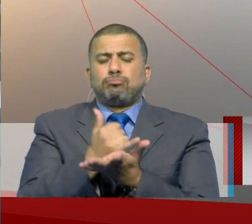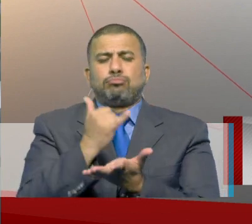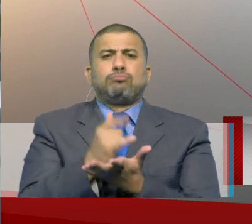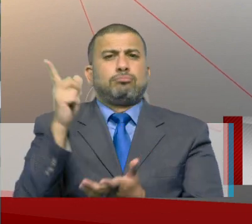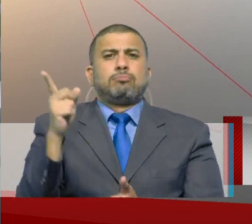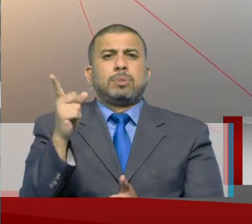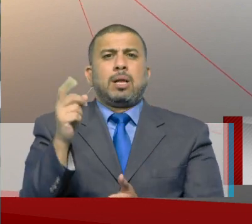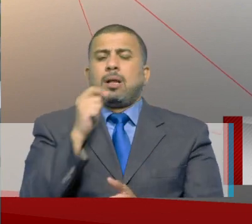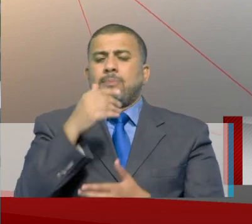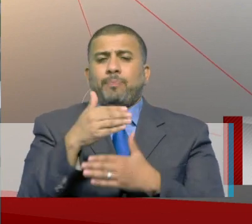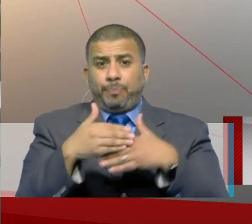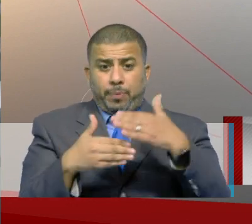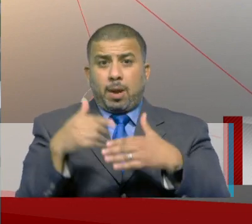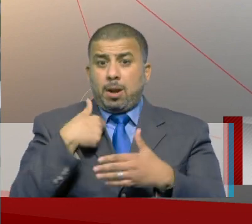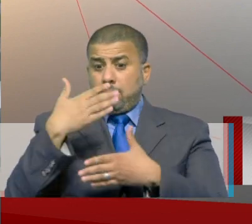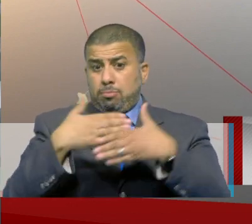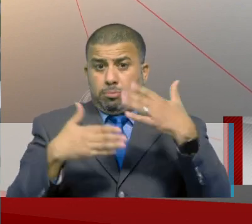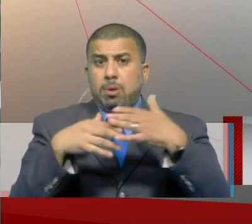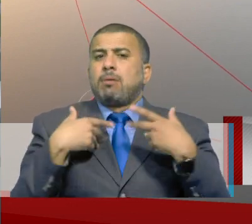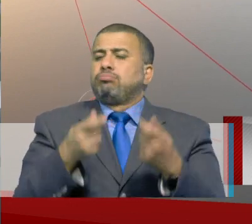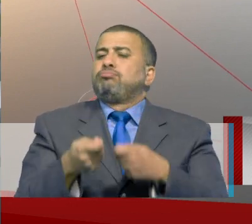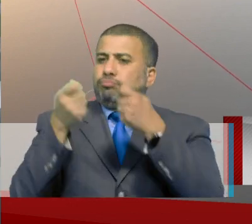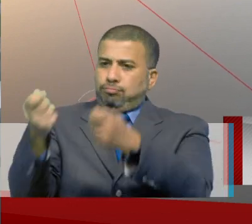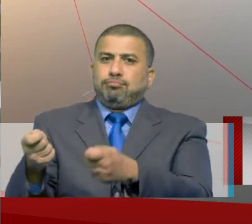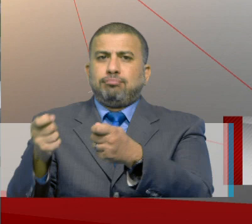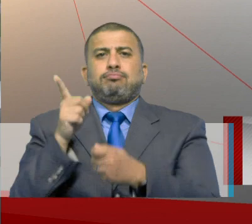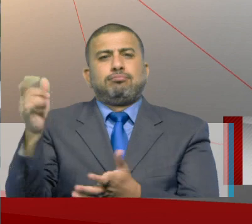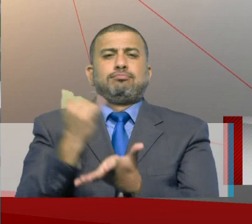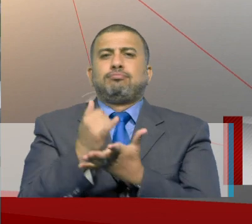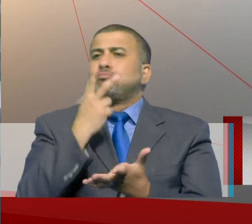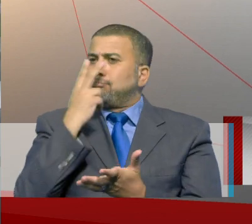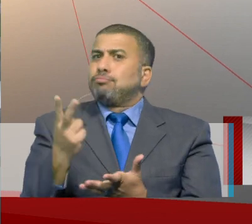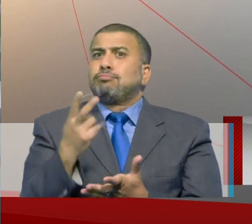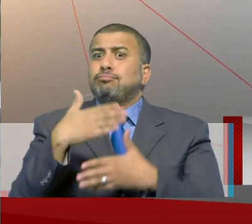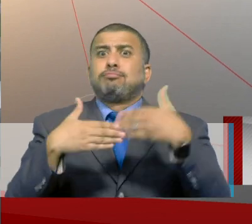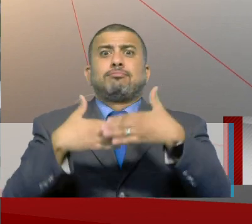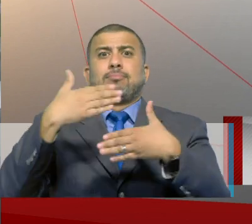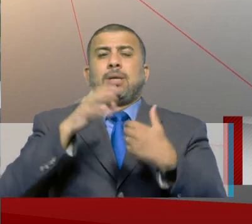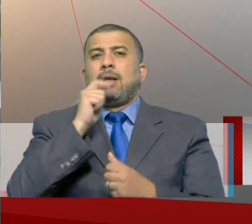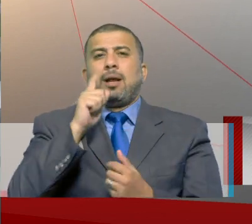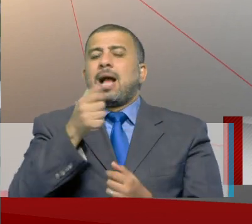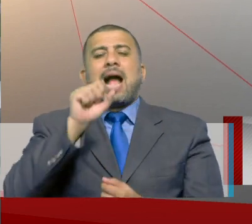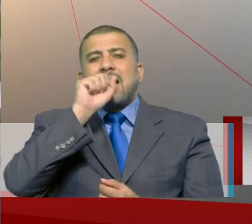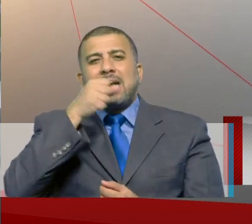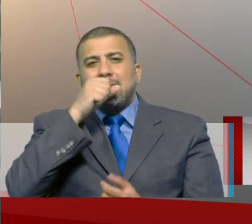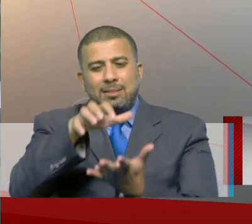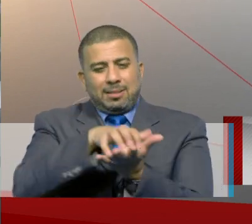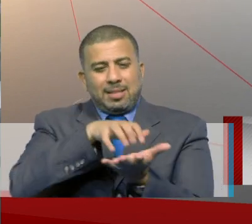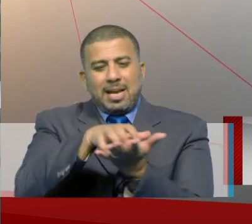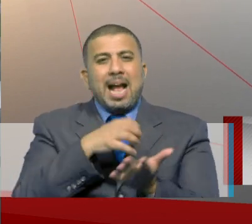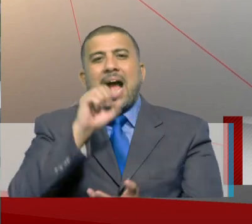ينشؤون، مش هم ينشؤون، أنا أنشؤ وأسلم لهم. الآن نحن نزرع مزارع الخضار هذه